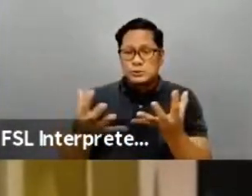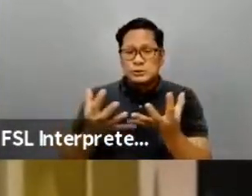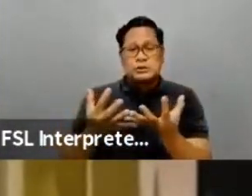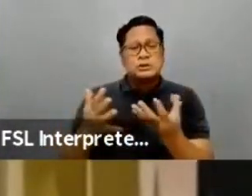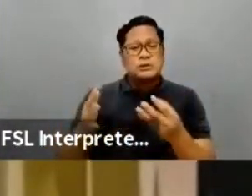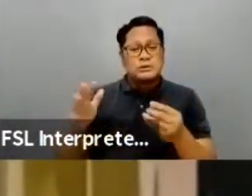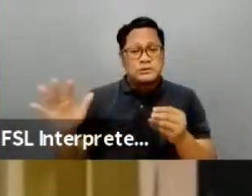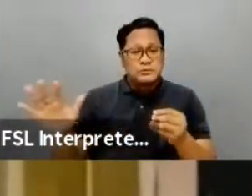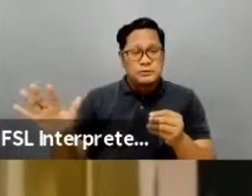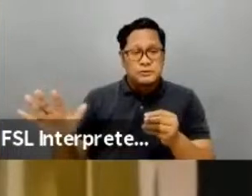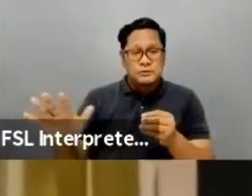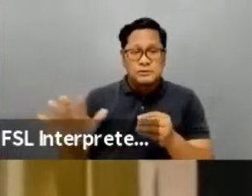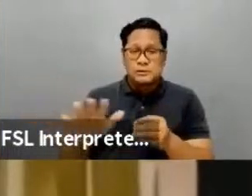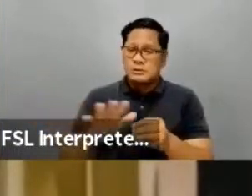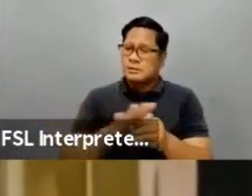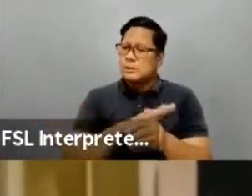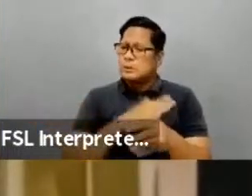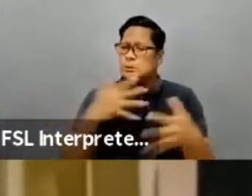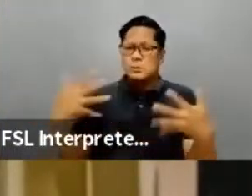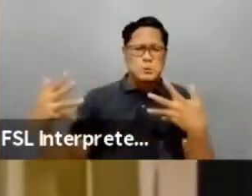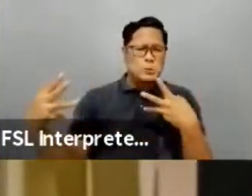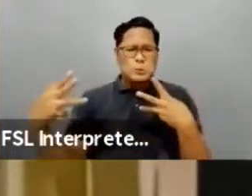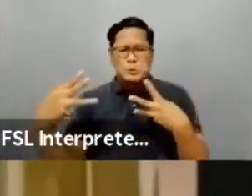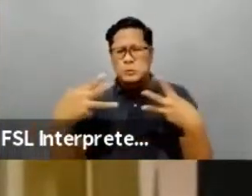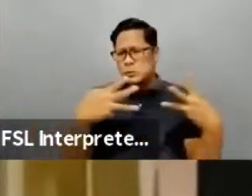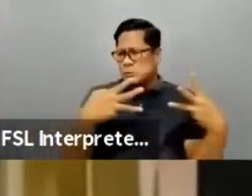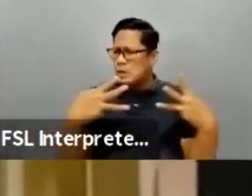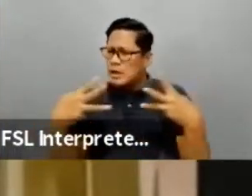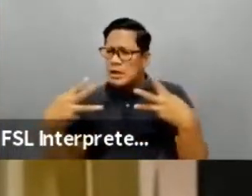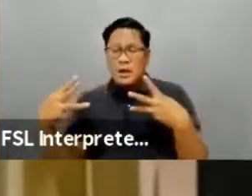ng digmaan,